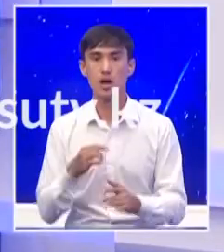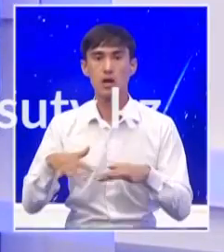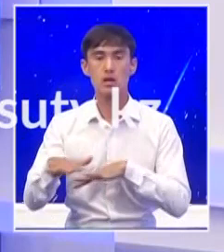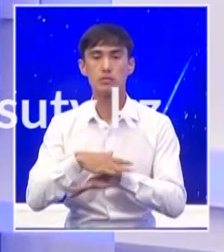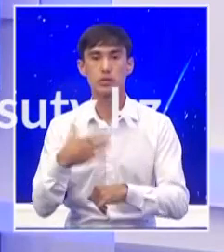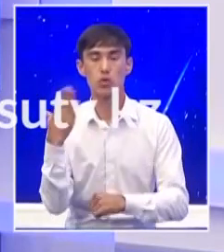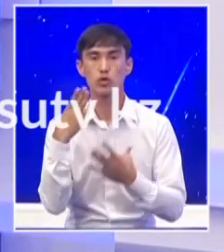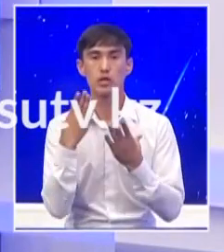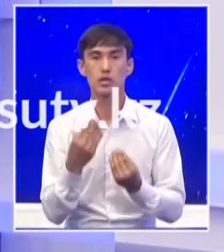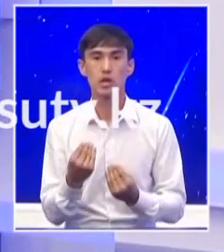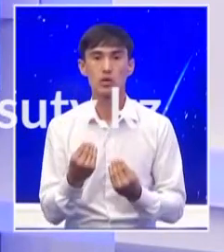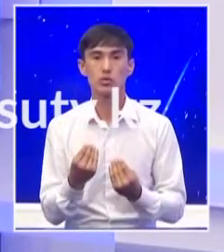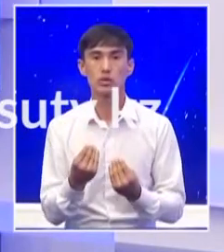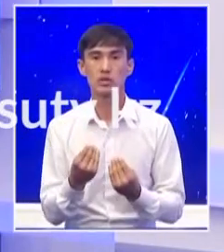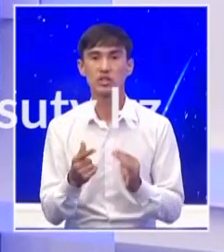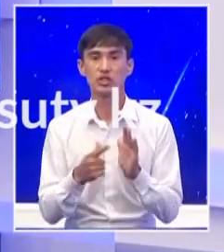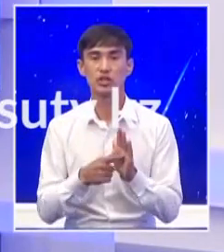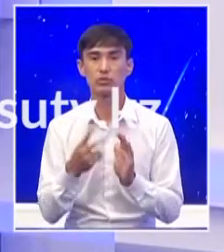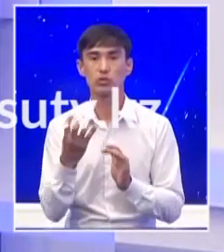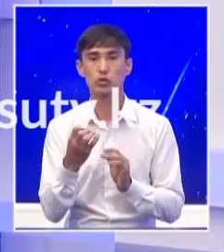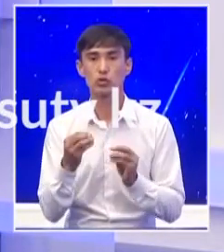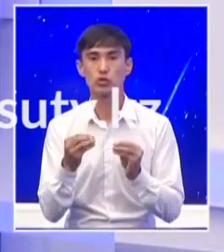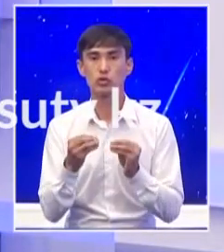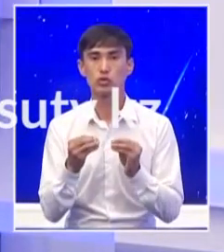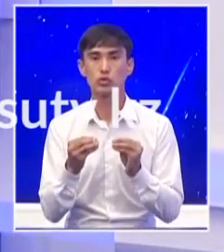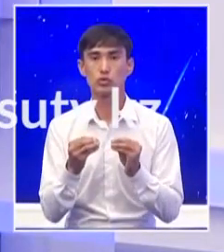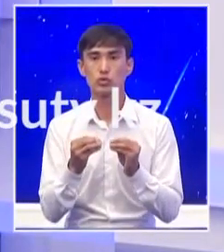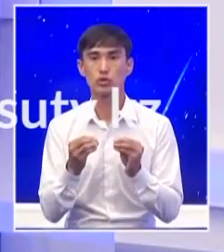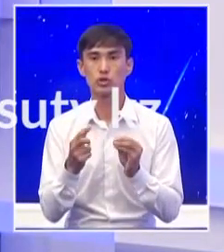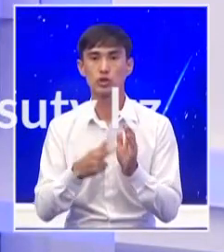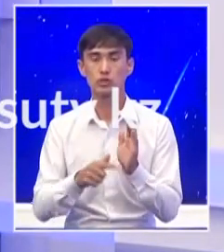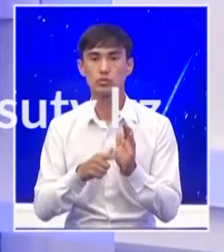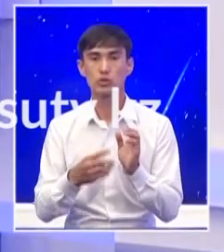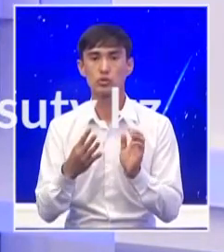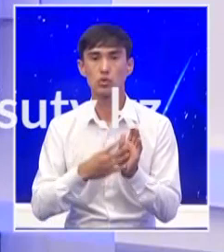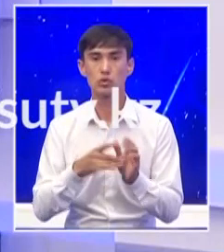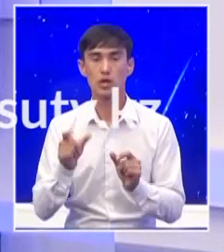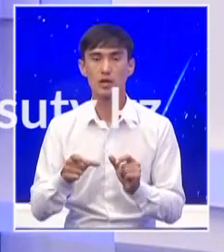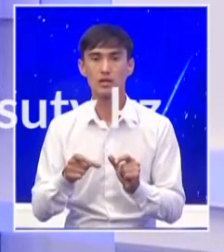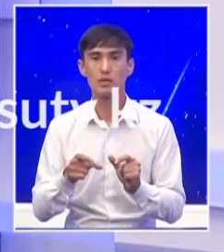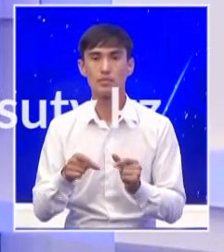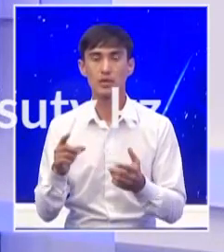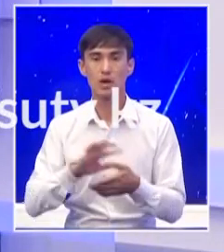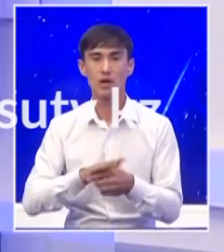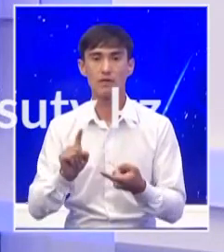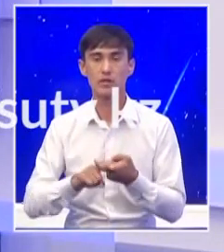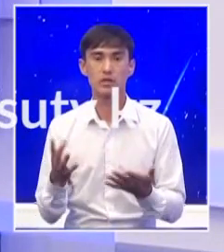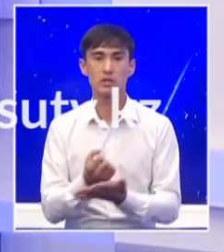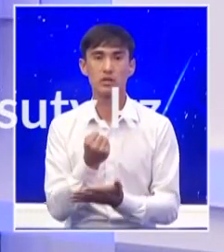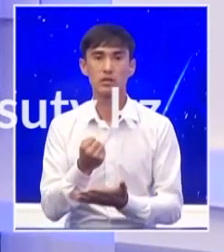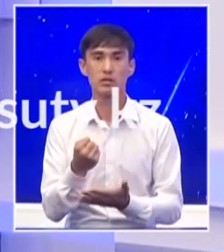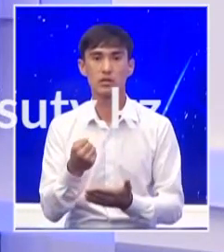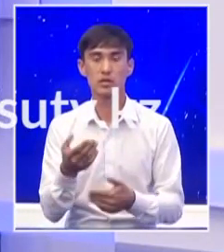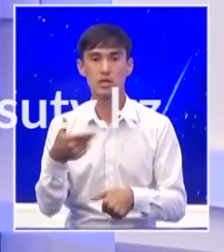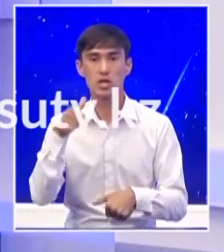Елімізде өткен тәулікте 7479 адамнан коронавирус анықталды. Бұл кешегі күнмен салыстырғанда 554 адамға көп.